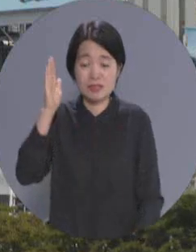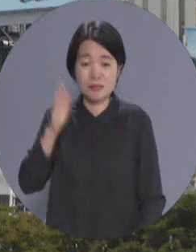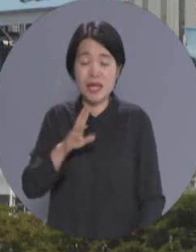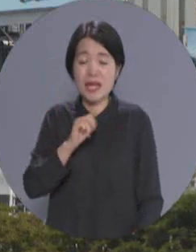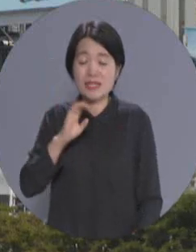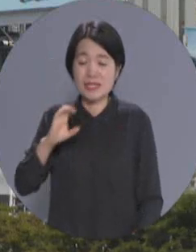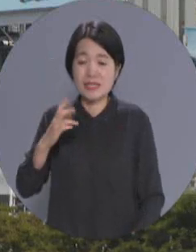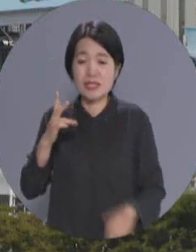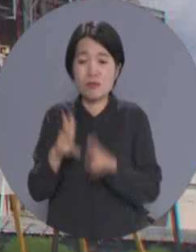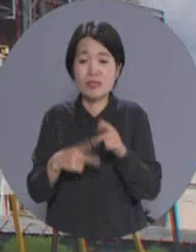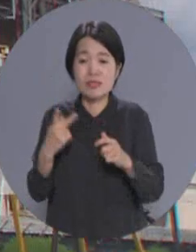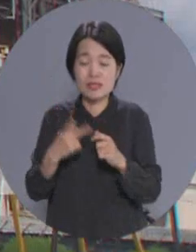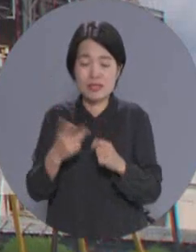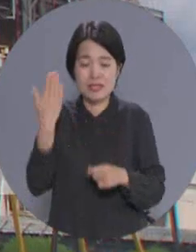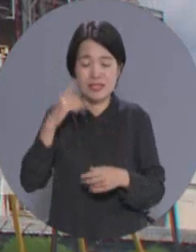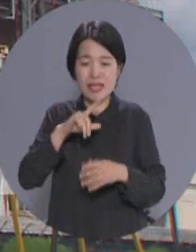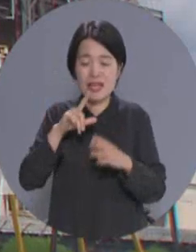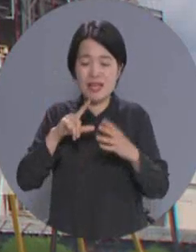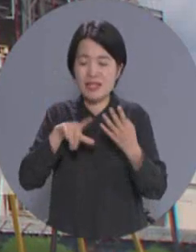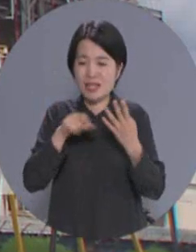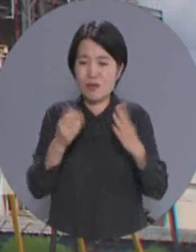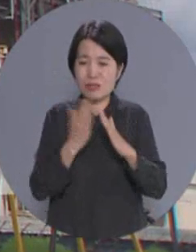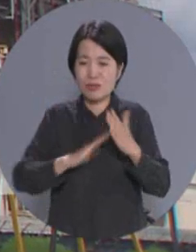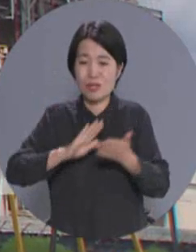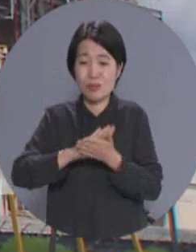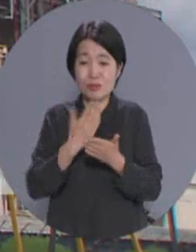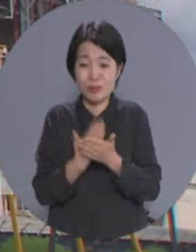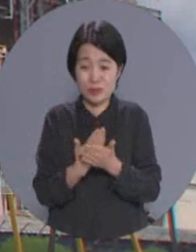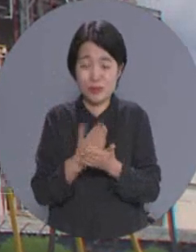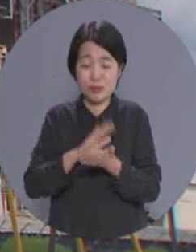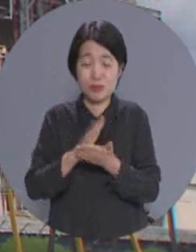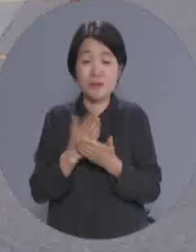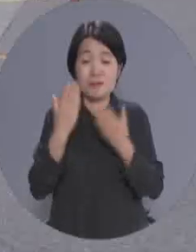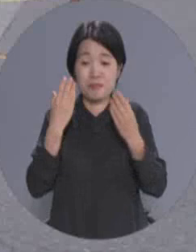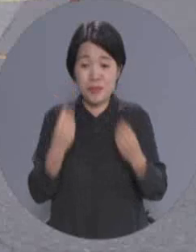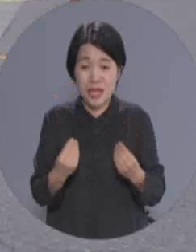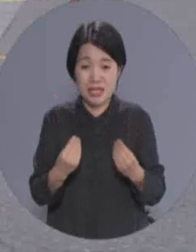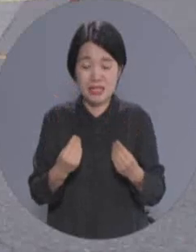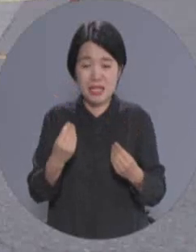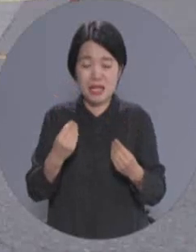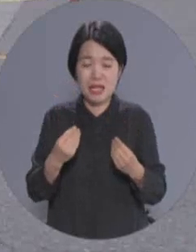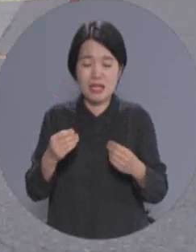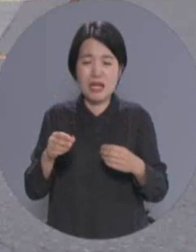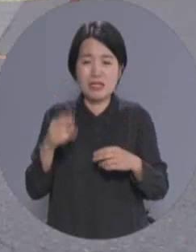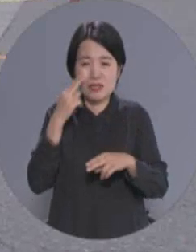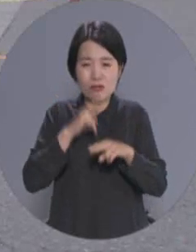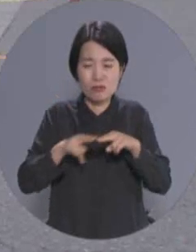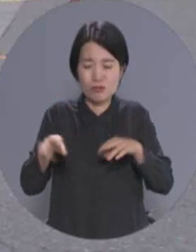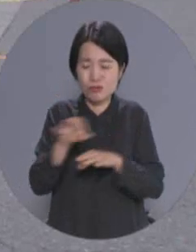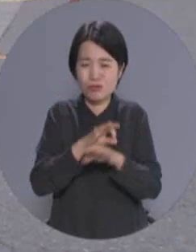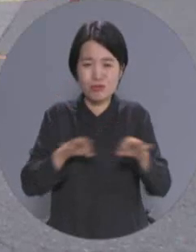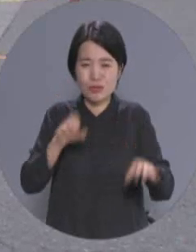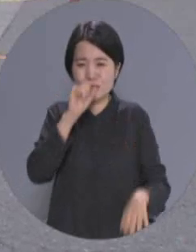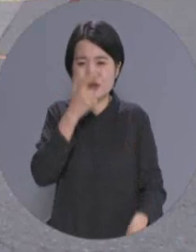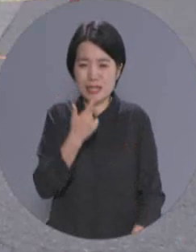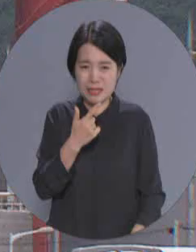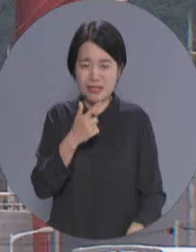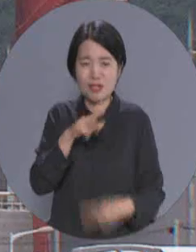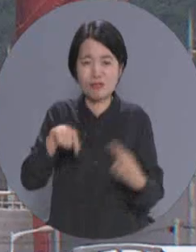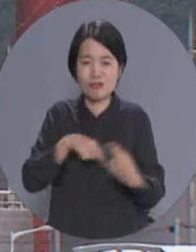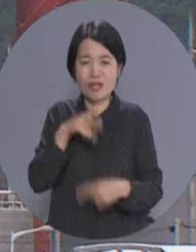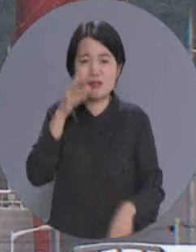NCC 2공장은 지난 4월 정기보수에 들어가 정비를 마쳤지만 석유화학 시황 부진 등을 이유로 가동을